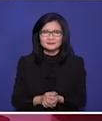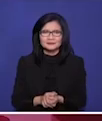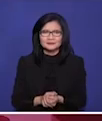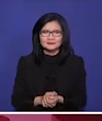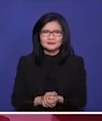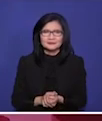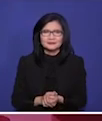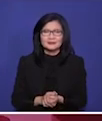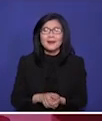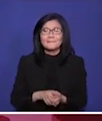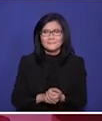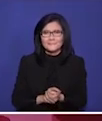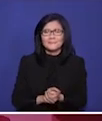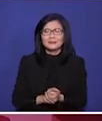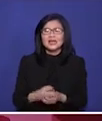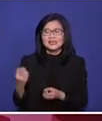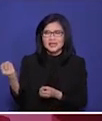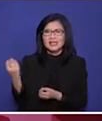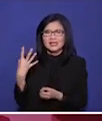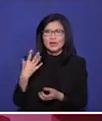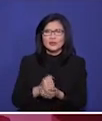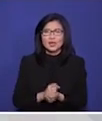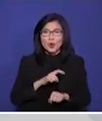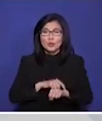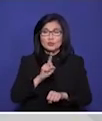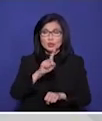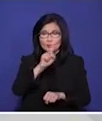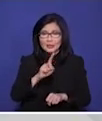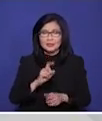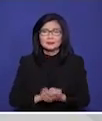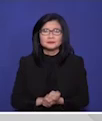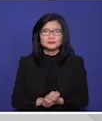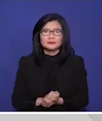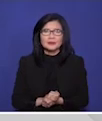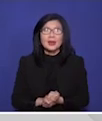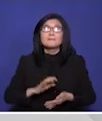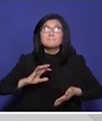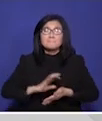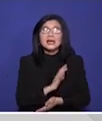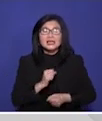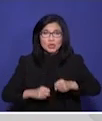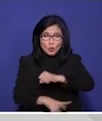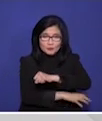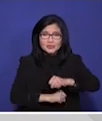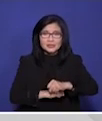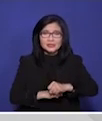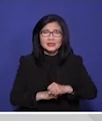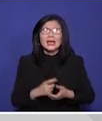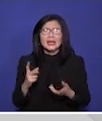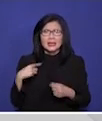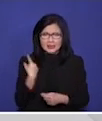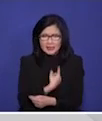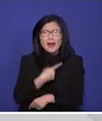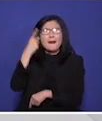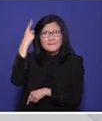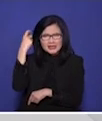paslon 02 waktunya adalah 1 menit Boh jadi mantan korupsi Saya kira kita pelajari dan begini